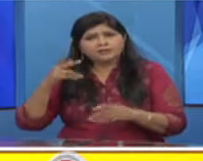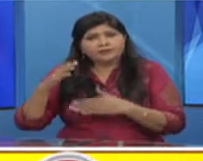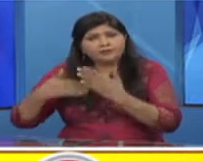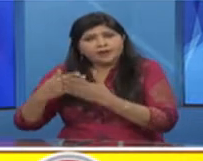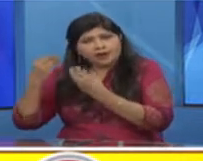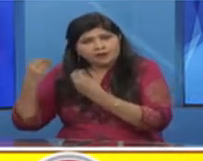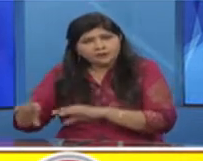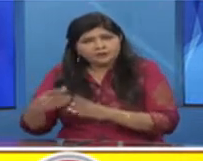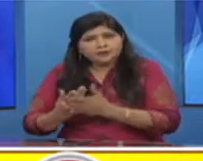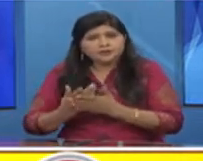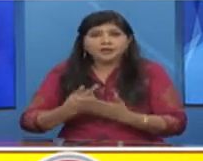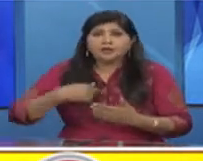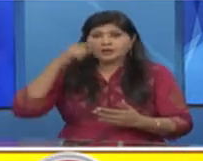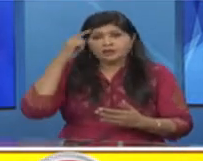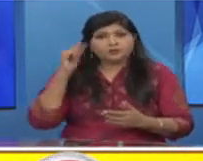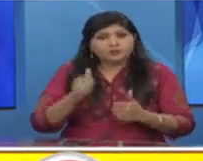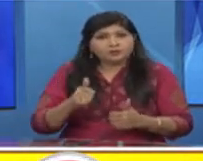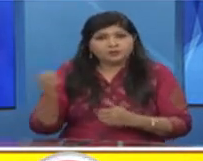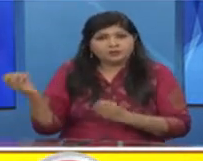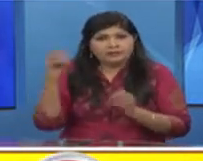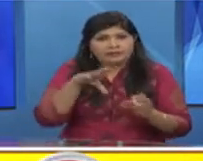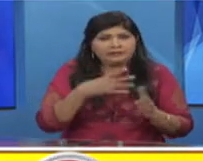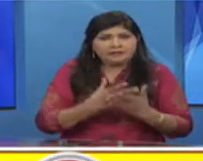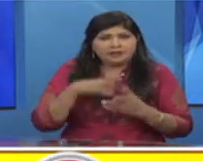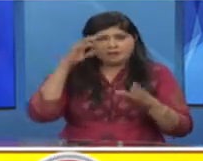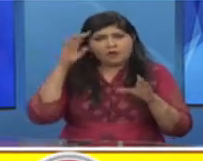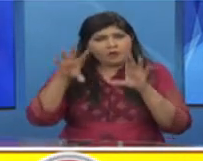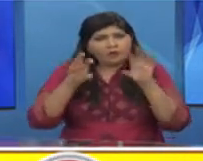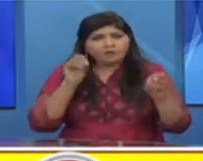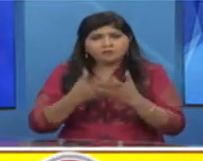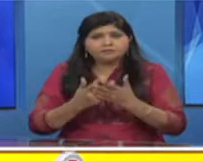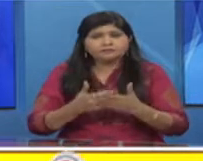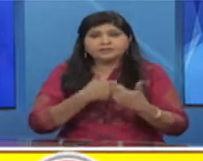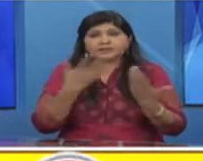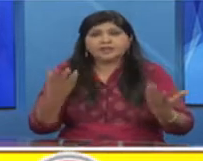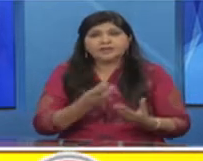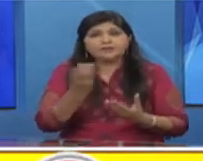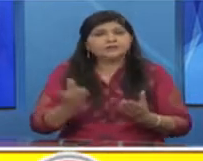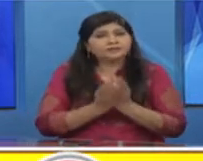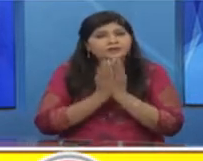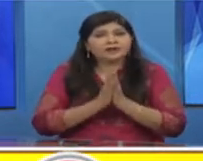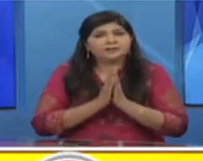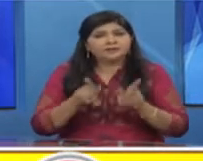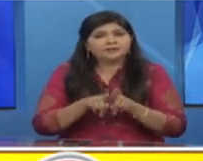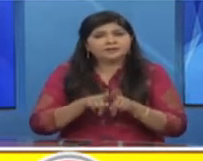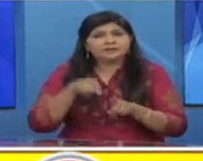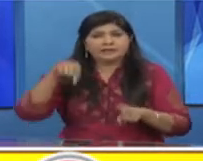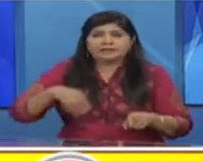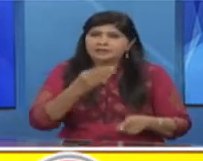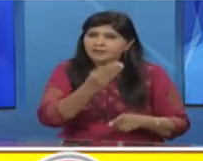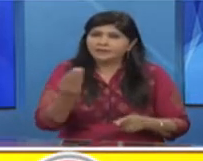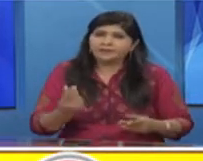करके सद्बुद्धि दिखाता है। ऐसी दिव्य ज्योति को मेरा नमन। इस दीपावली